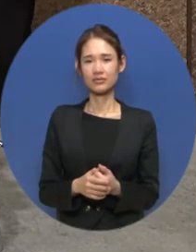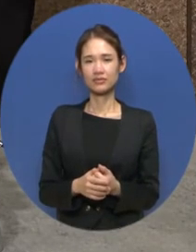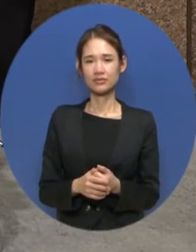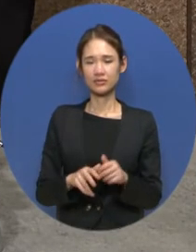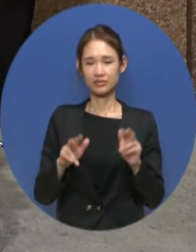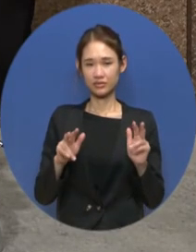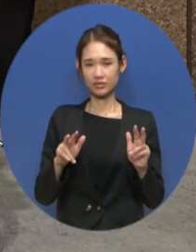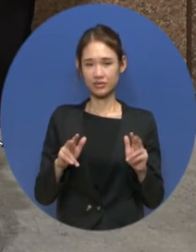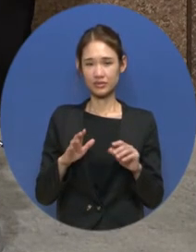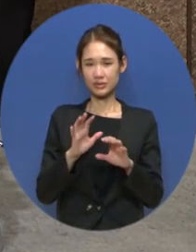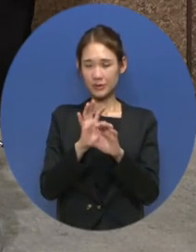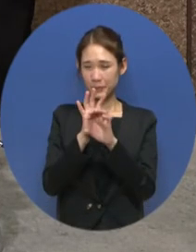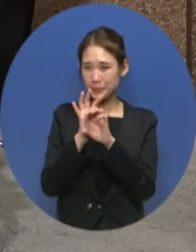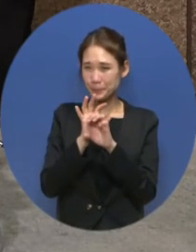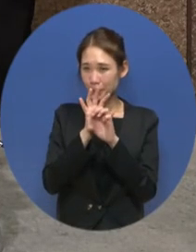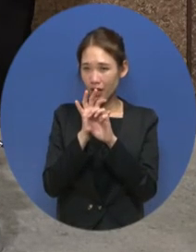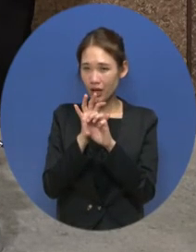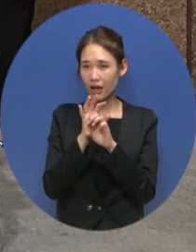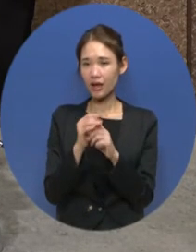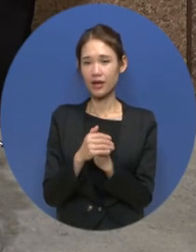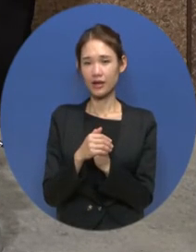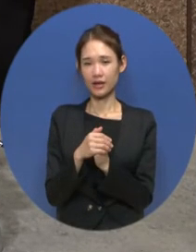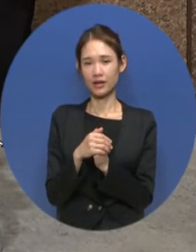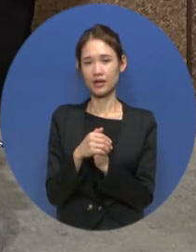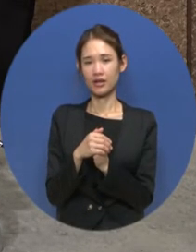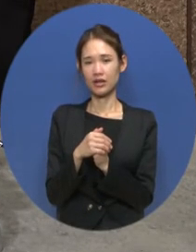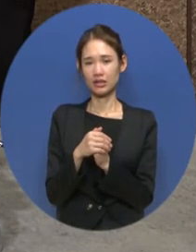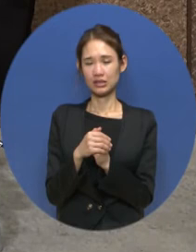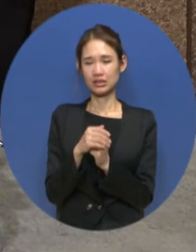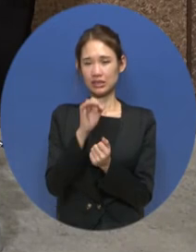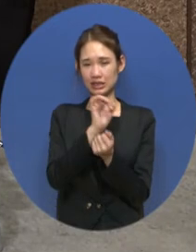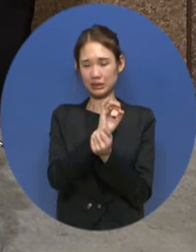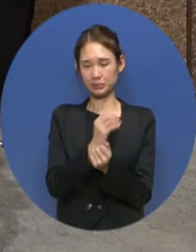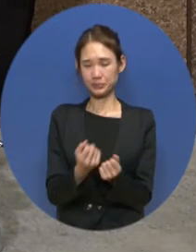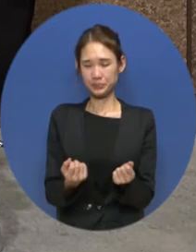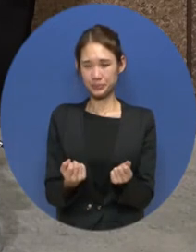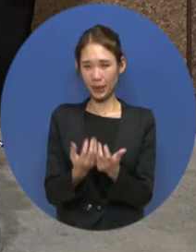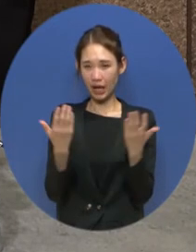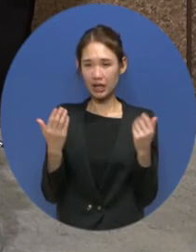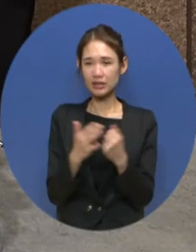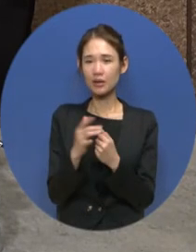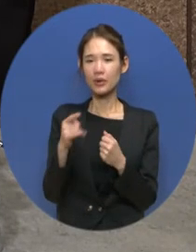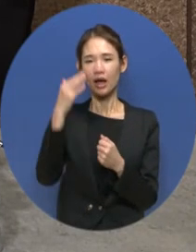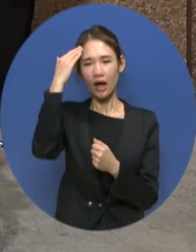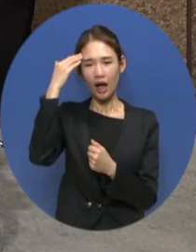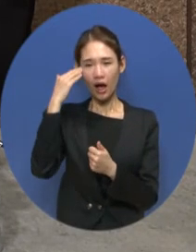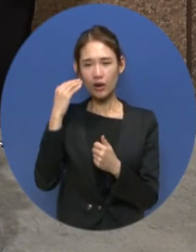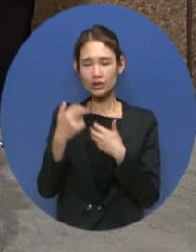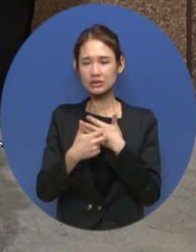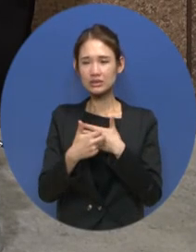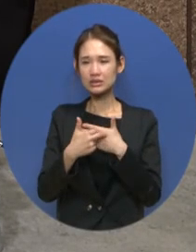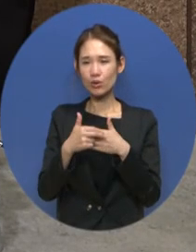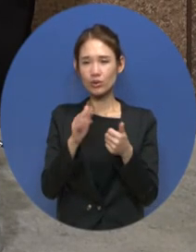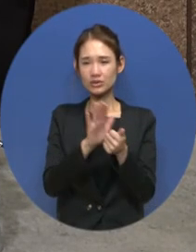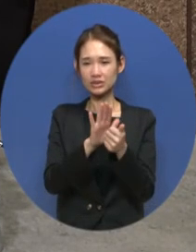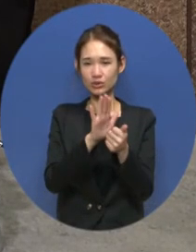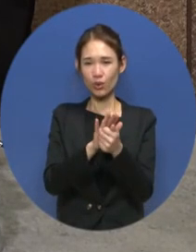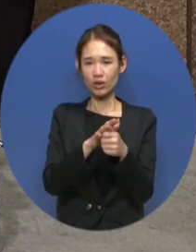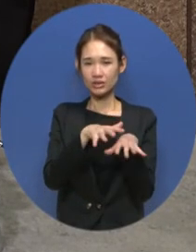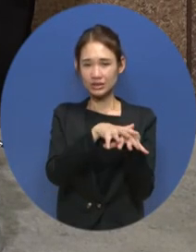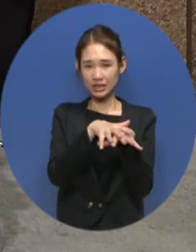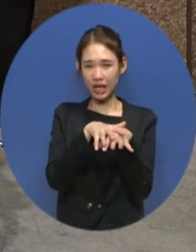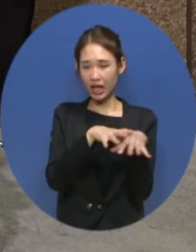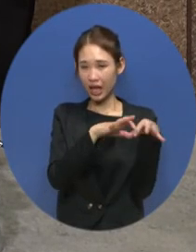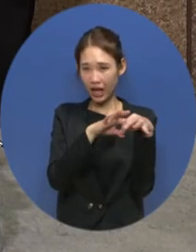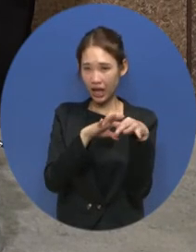지금 이제 코로나19가 터지면서 우리나라 이게 한국의 의료 지원 체계가 좀